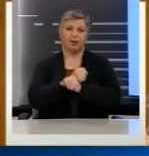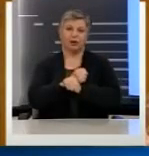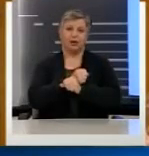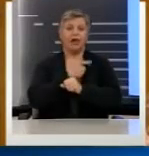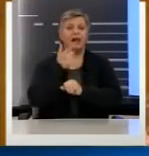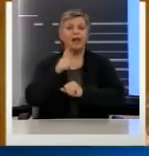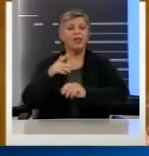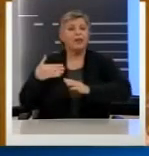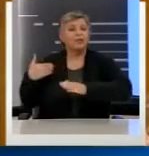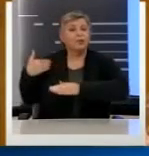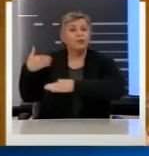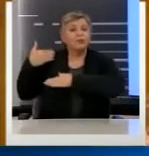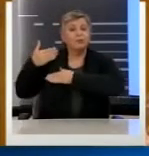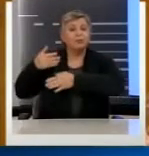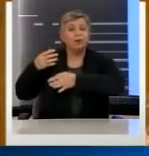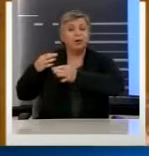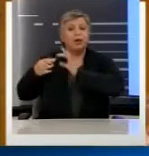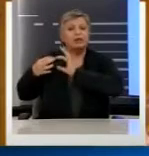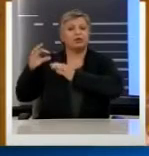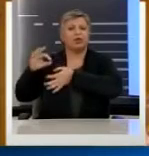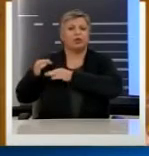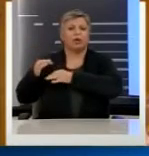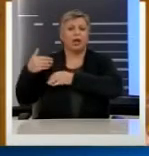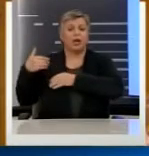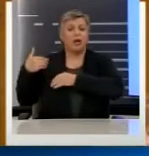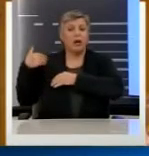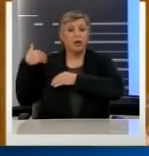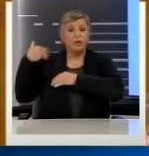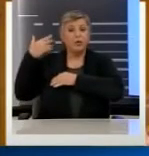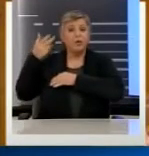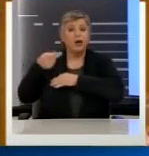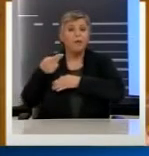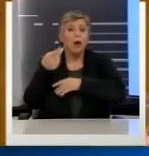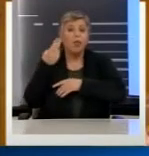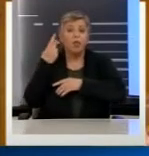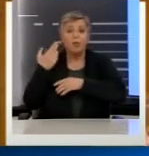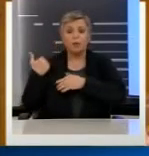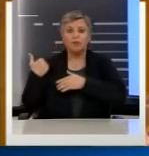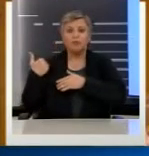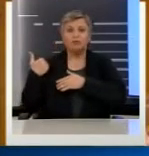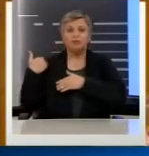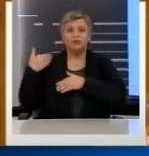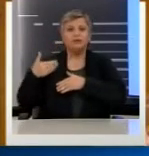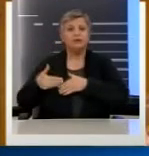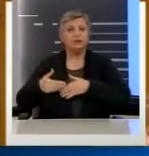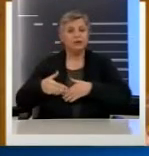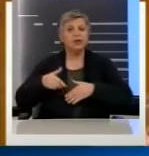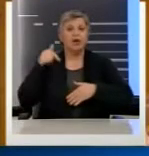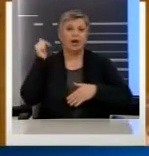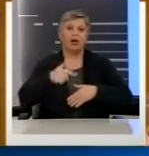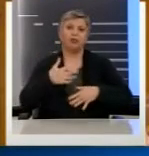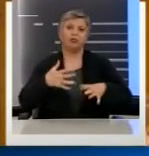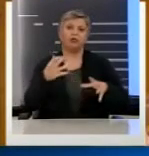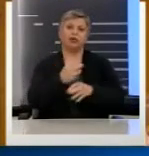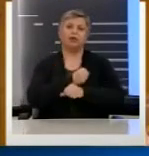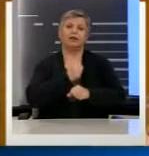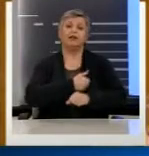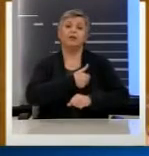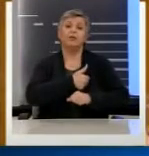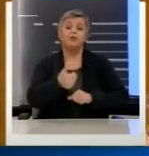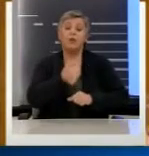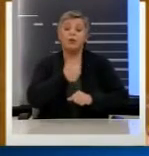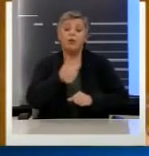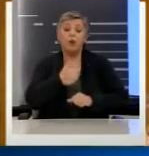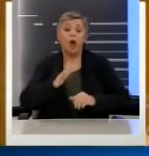όσο μπορούμε να πάμε προς τα πίσω, δείχνει αυτό το πράγμα. Και άρα χρειάζεται απόλυτος σεβασμός